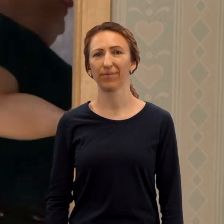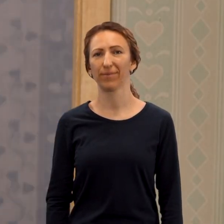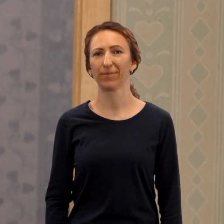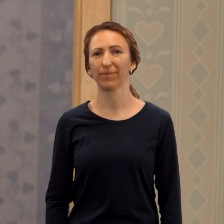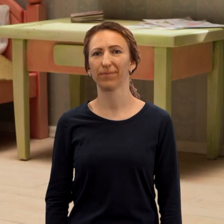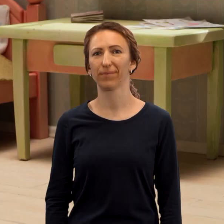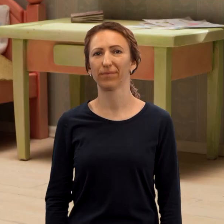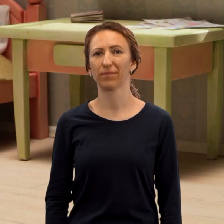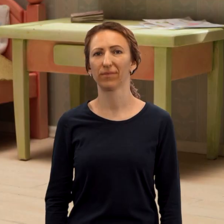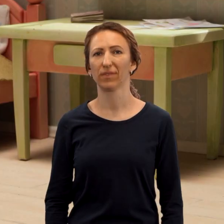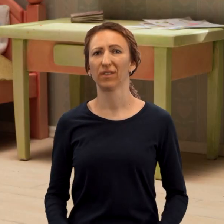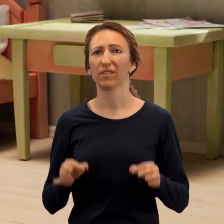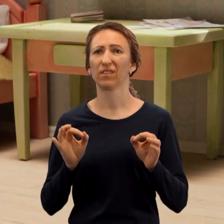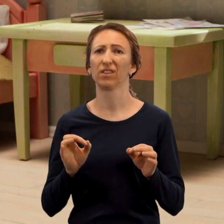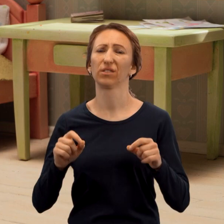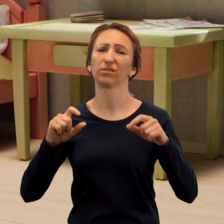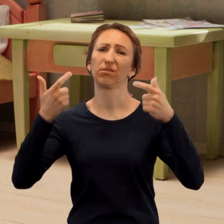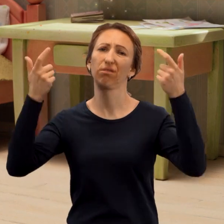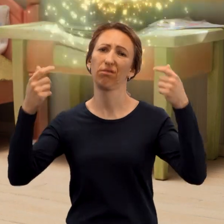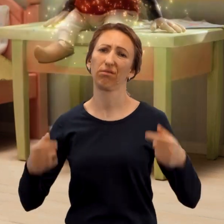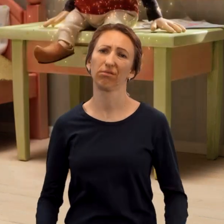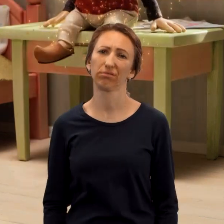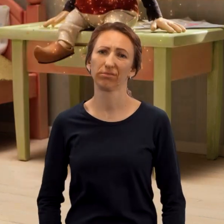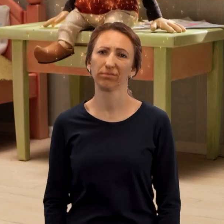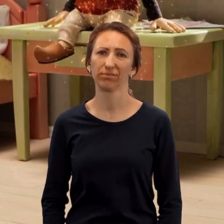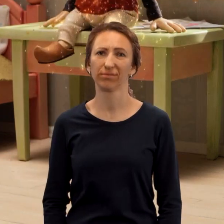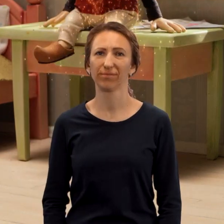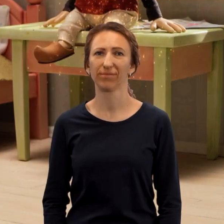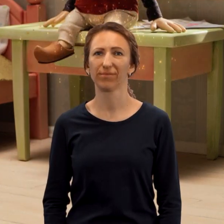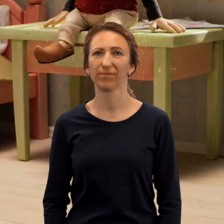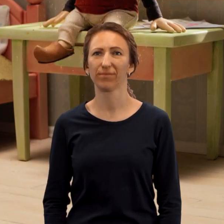Oj. I co teraz będzie?